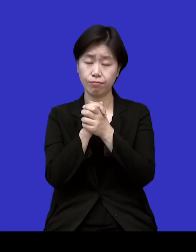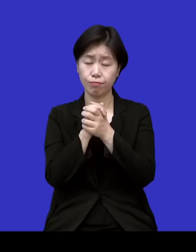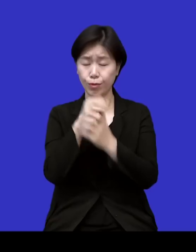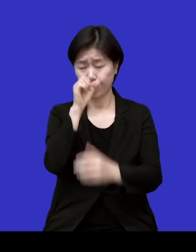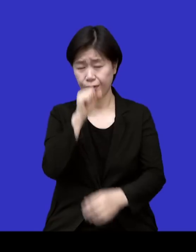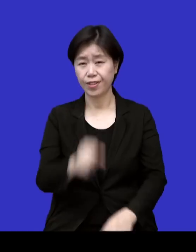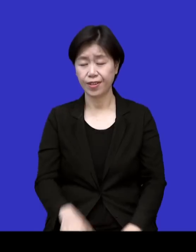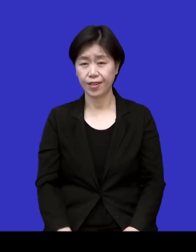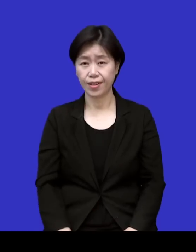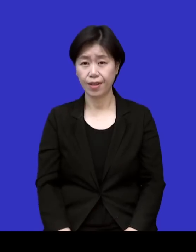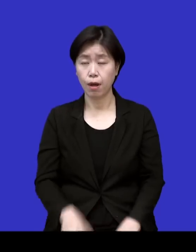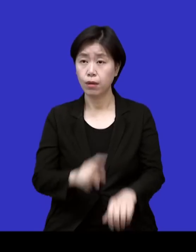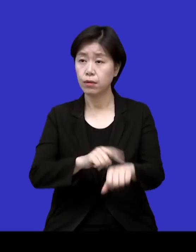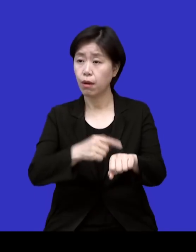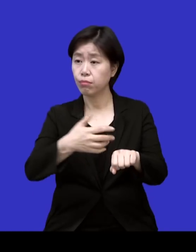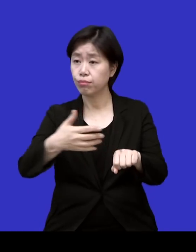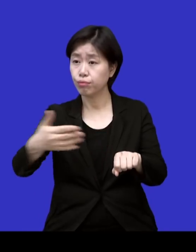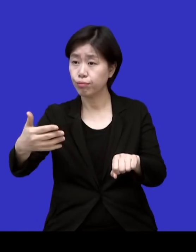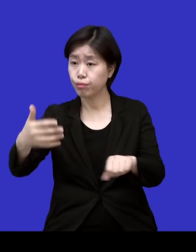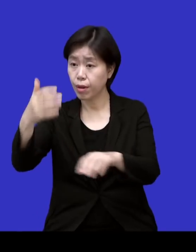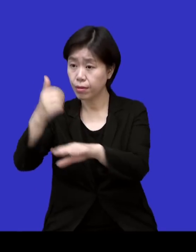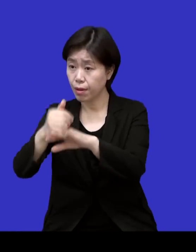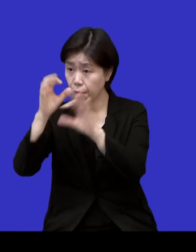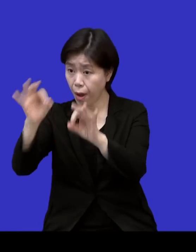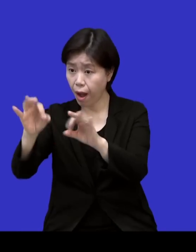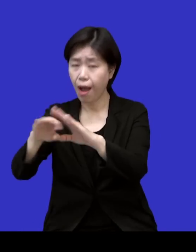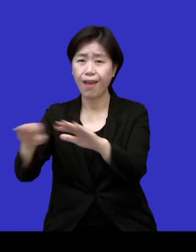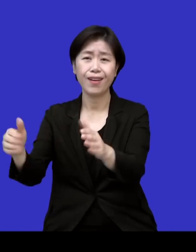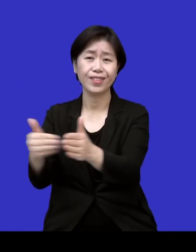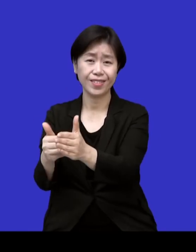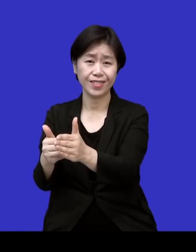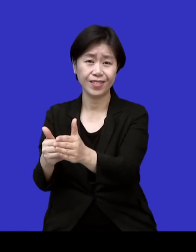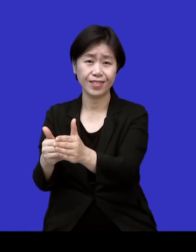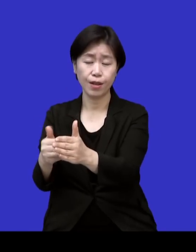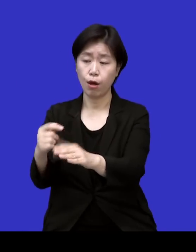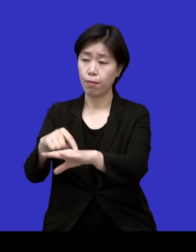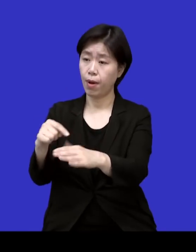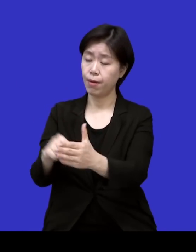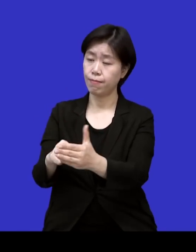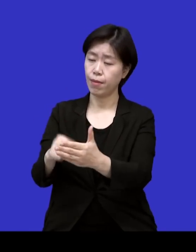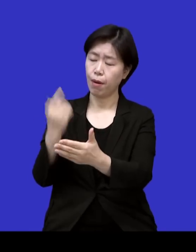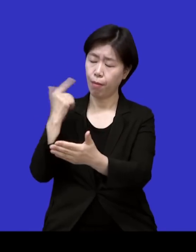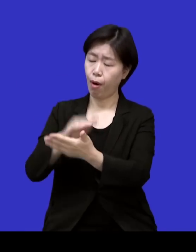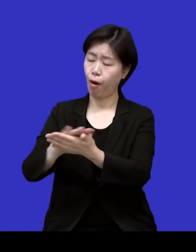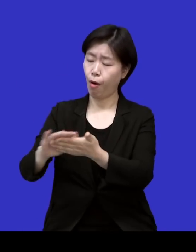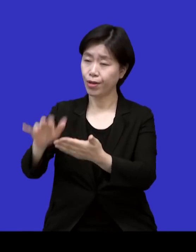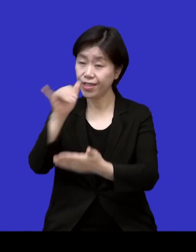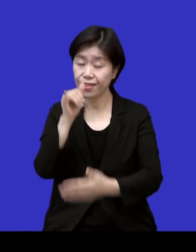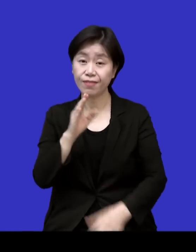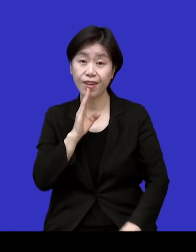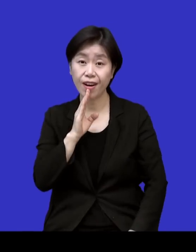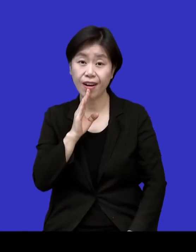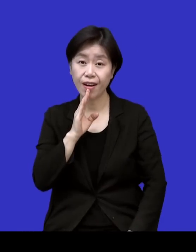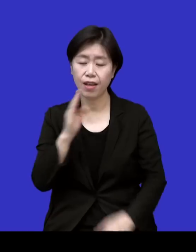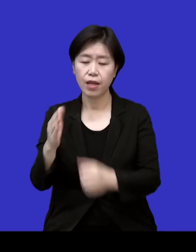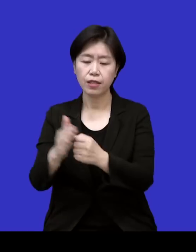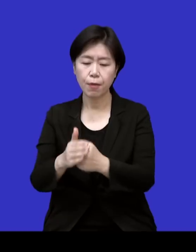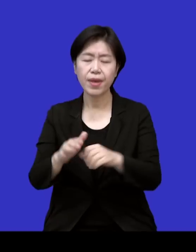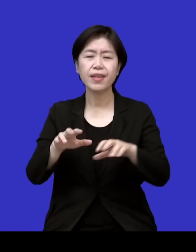또 해결이 돼 있는 경우도 있고 시간이 지나면 내 마음이 이제 다시 개운해지는 경우도 있거든요. 그래서